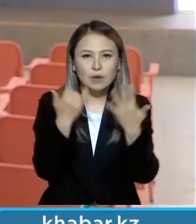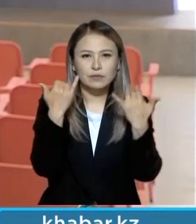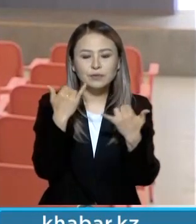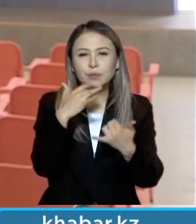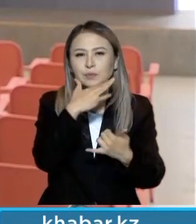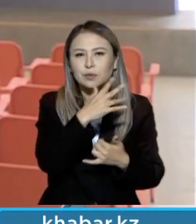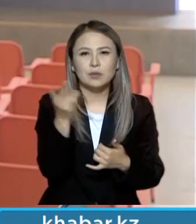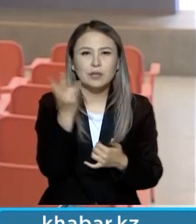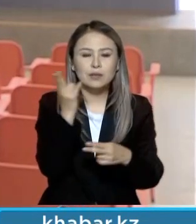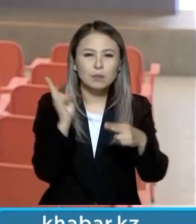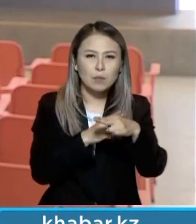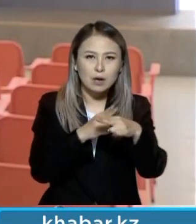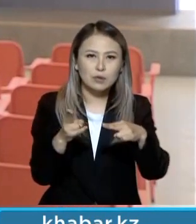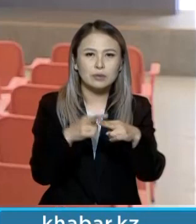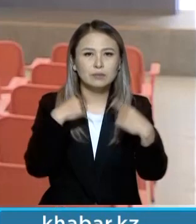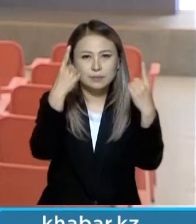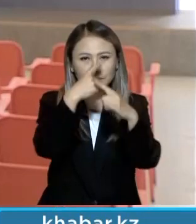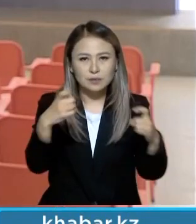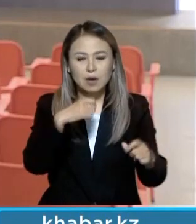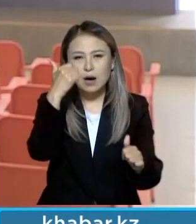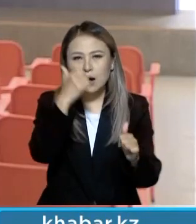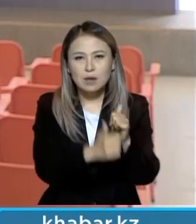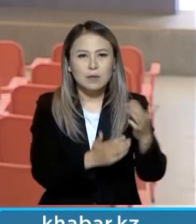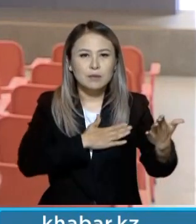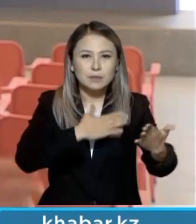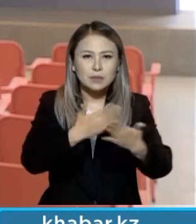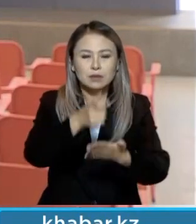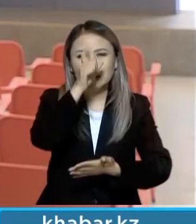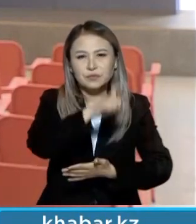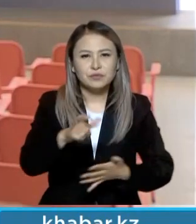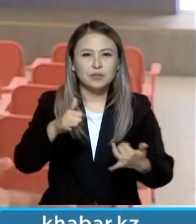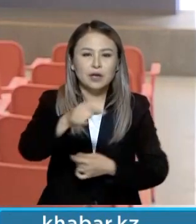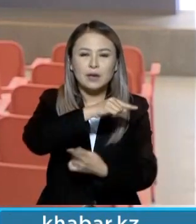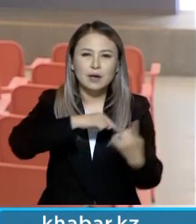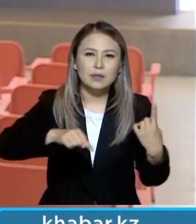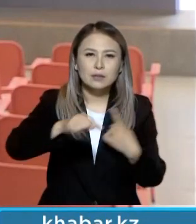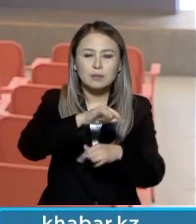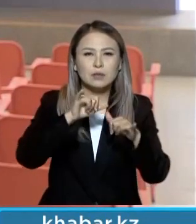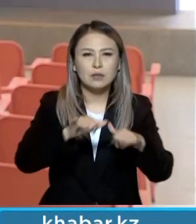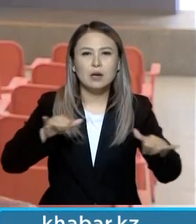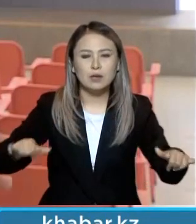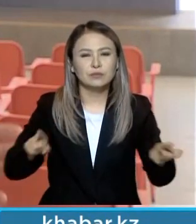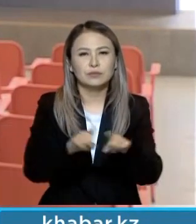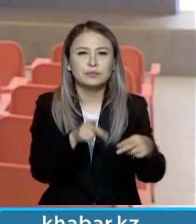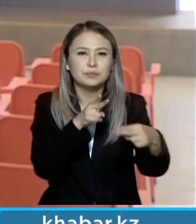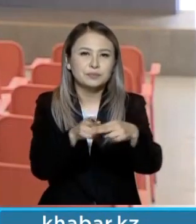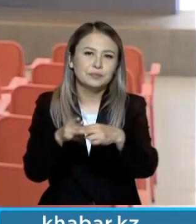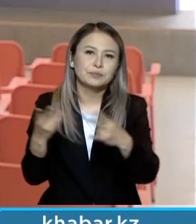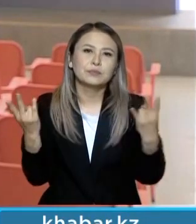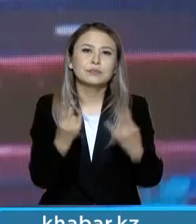бұл дертпен күресу керек екенін айтқан болатын. Әрбіріміз белсенді азамат болсақ та, кәсіпкер болсақ та, таралуын тоқтатуға күш салуымыз керек.